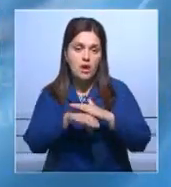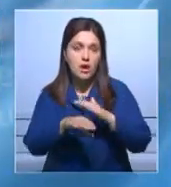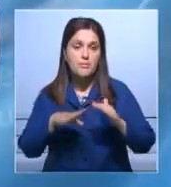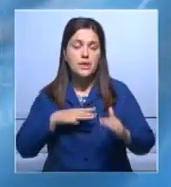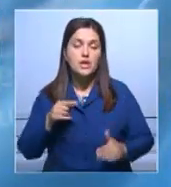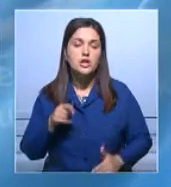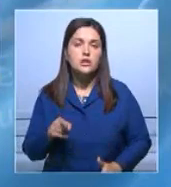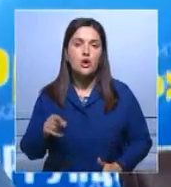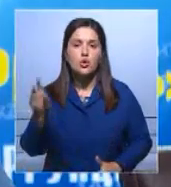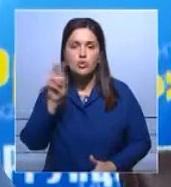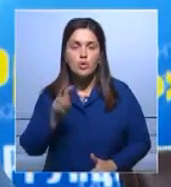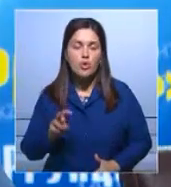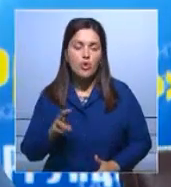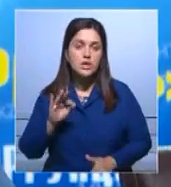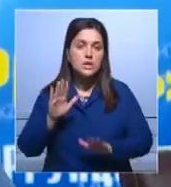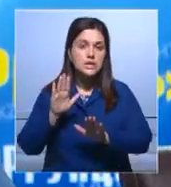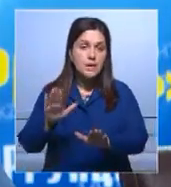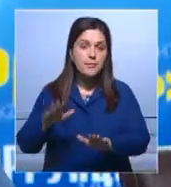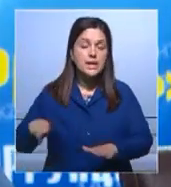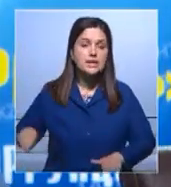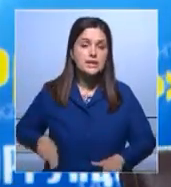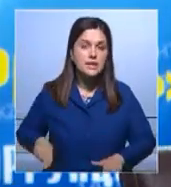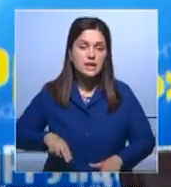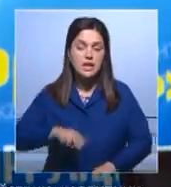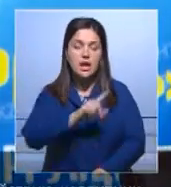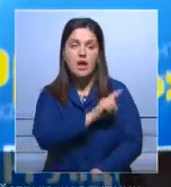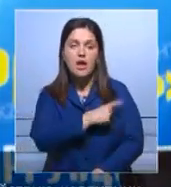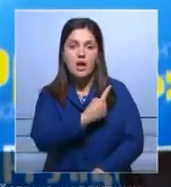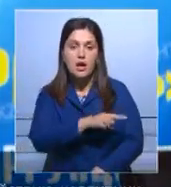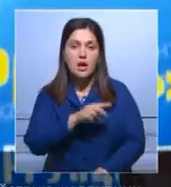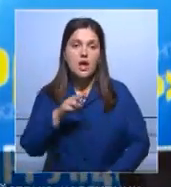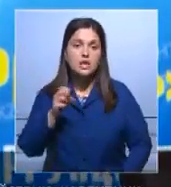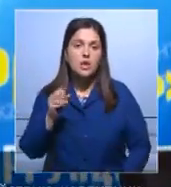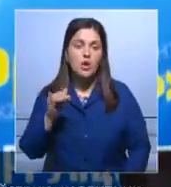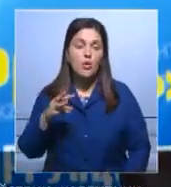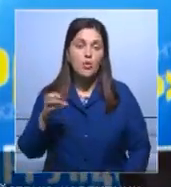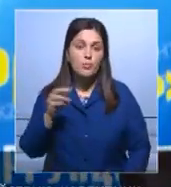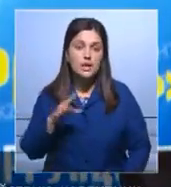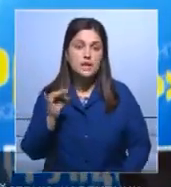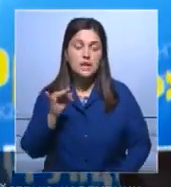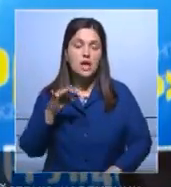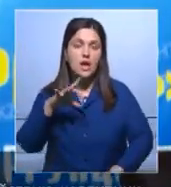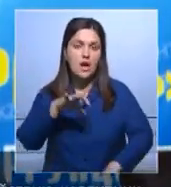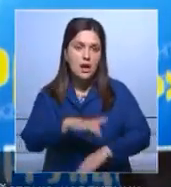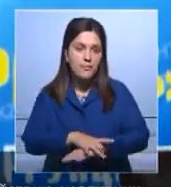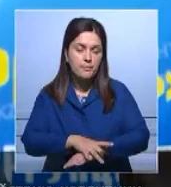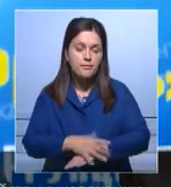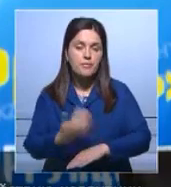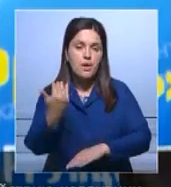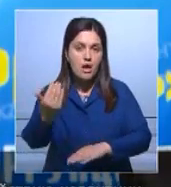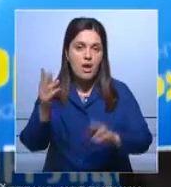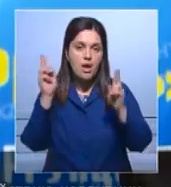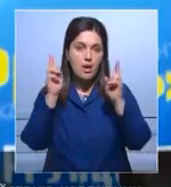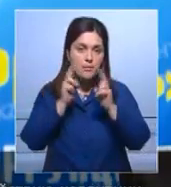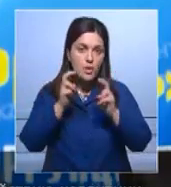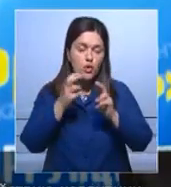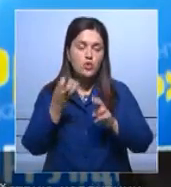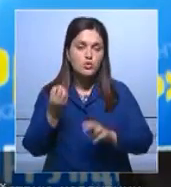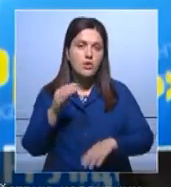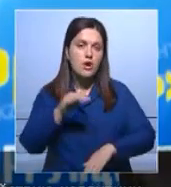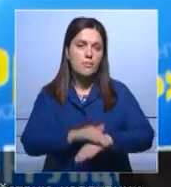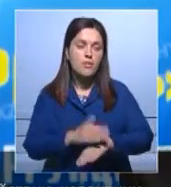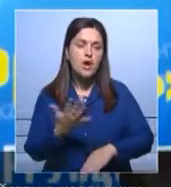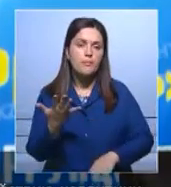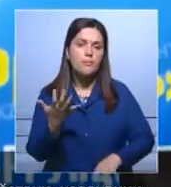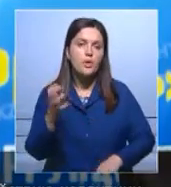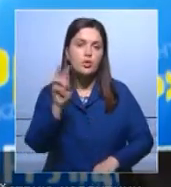от заместителя директора ТО клиника Далмед. При осмотре личных вещей Колыбековой обнаружились еще 500